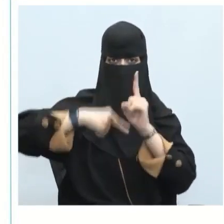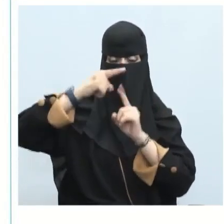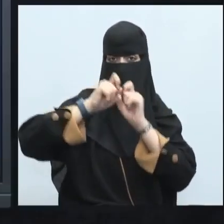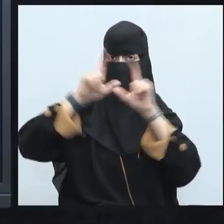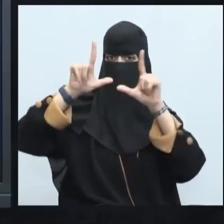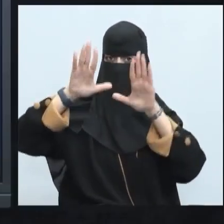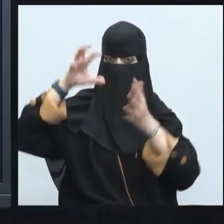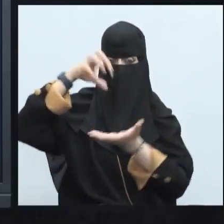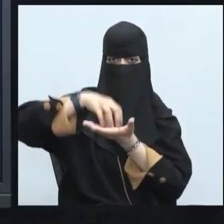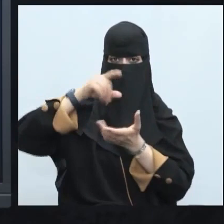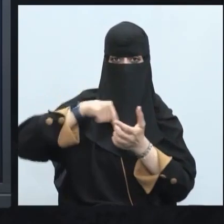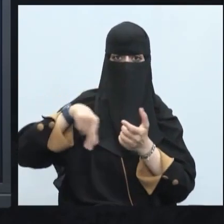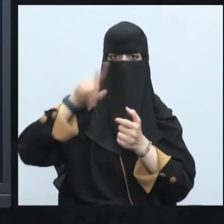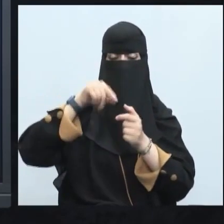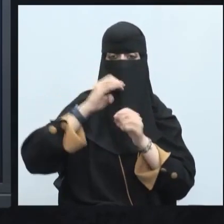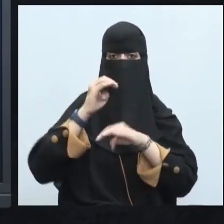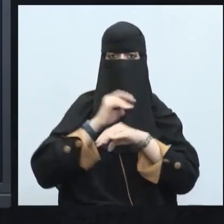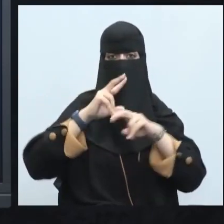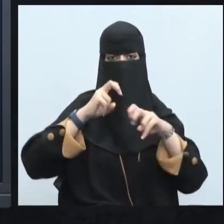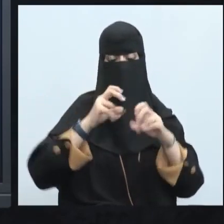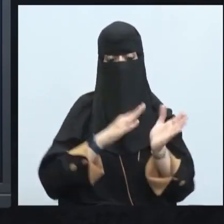ظهور الموقع في محركات